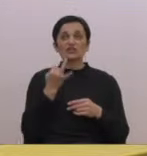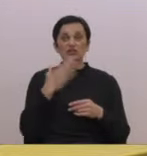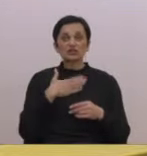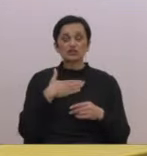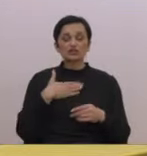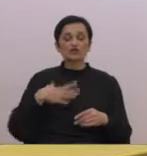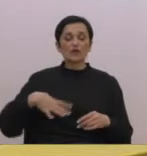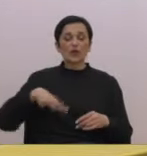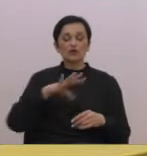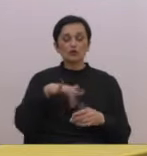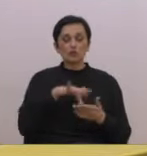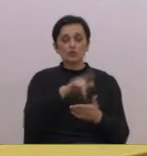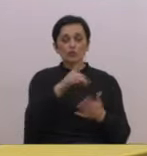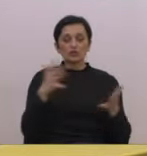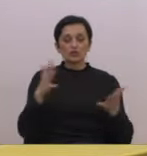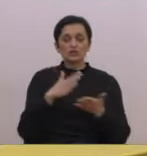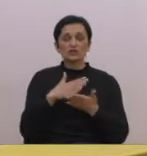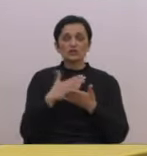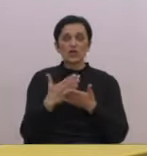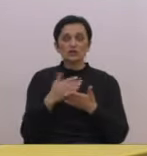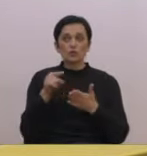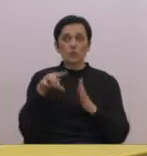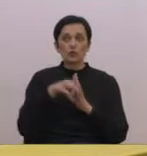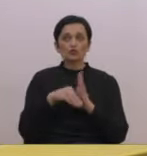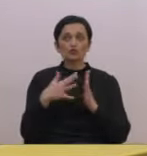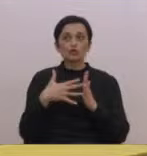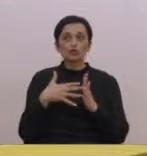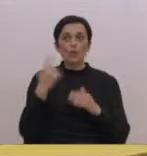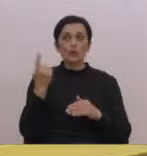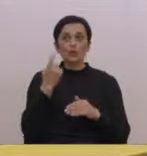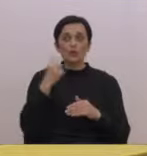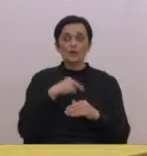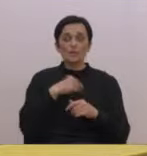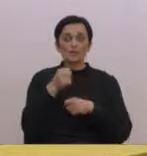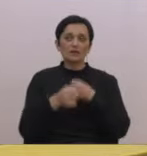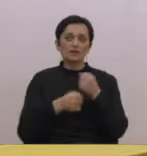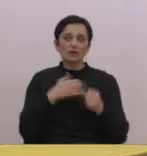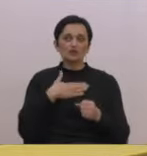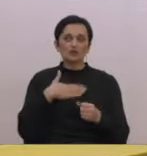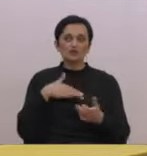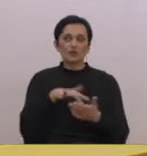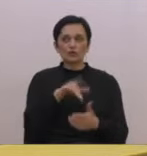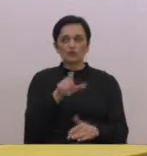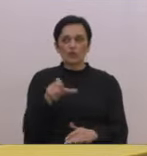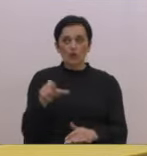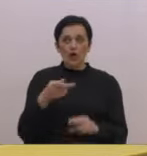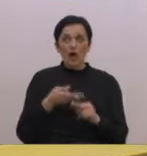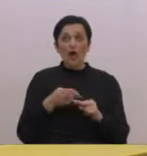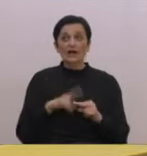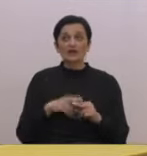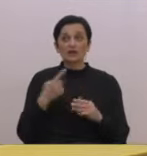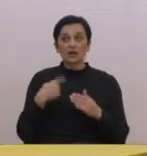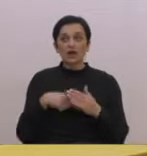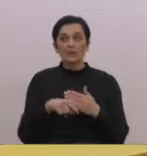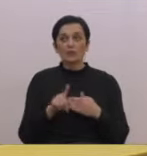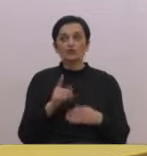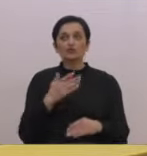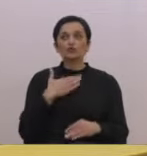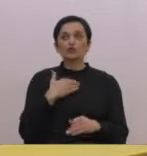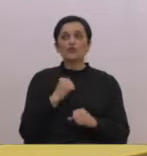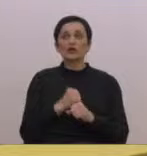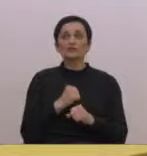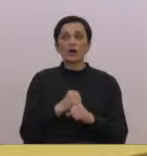ქვეყნის მოსახლეობის დიდ ნაწილთან, მათ შორის სოფლის მეურნეობაში დასაქმებულ ჩვენს მოსახლეობასთან და აქედან გამომდინარე ჩვენ